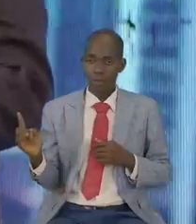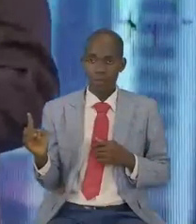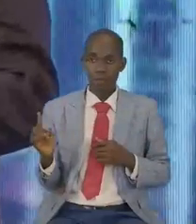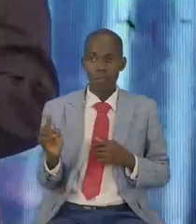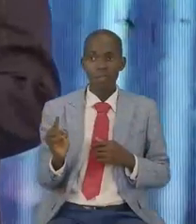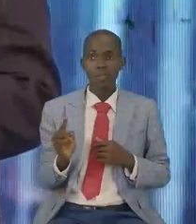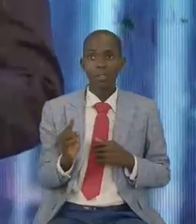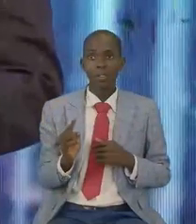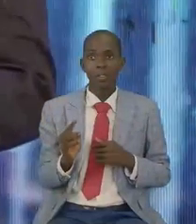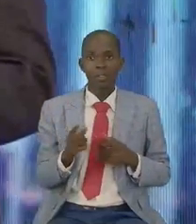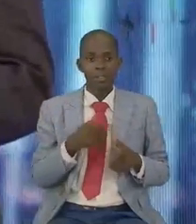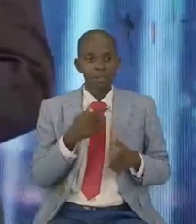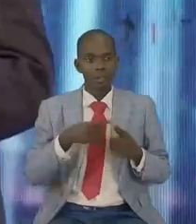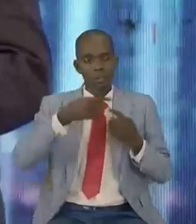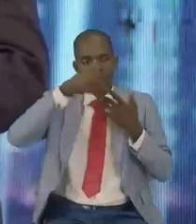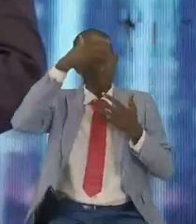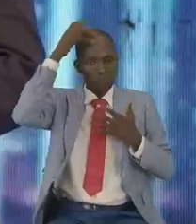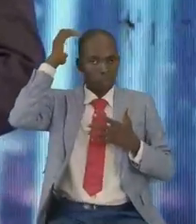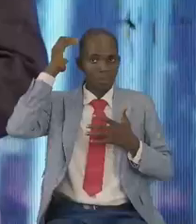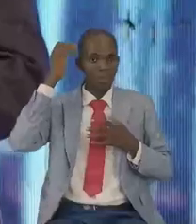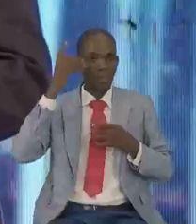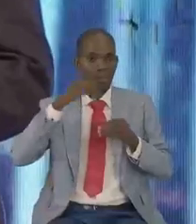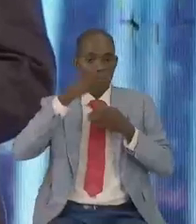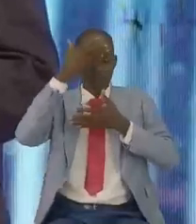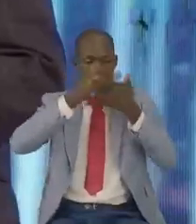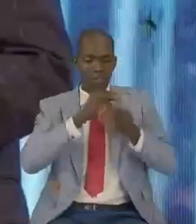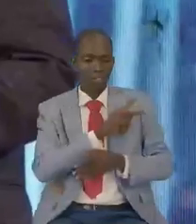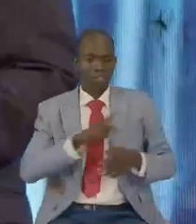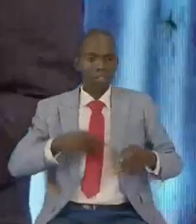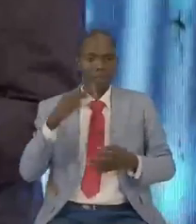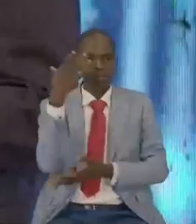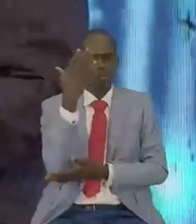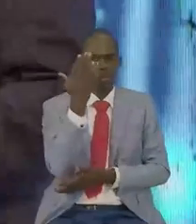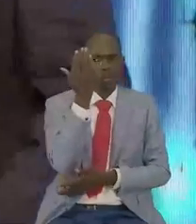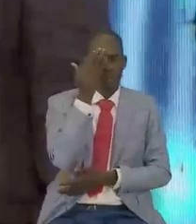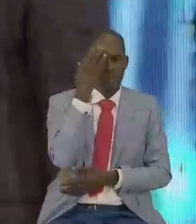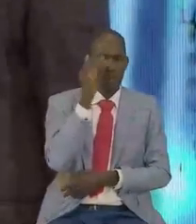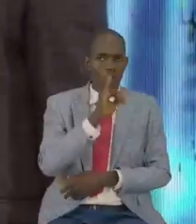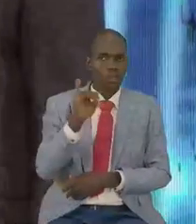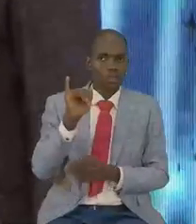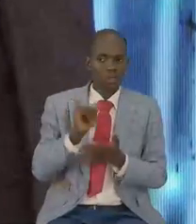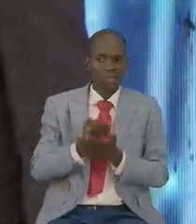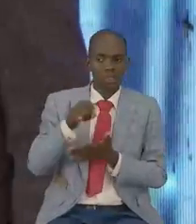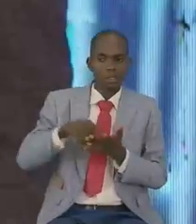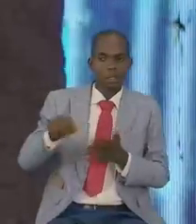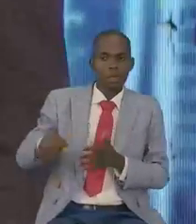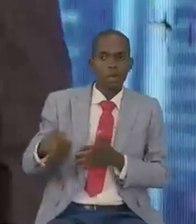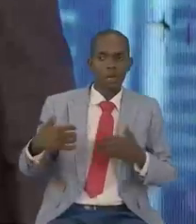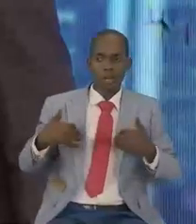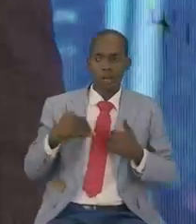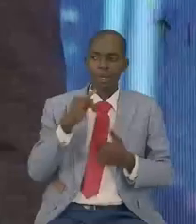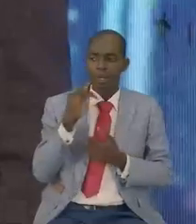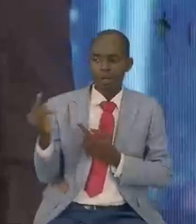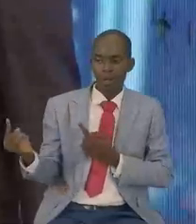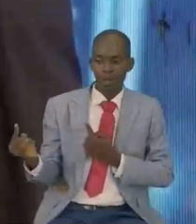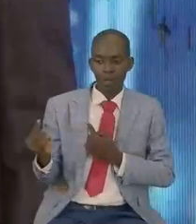Le lion, le roi de la forêt devant, sachant que l'autre animal vient pour prendre